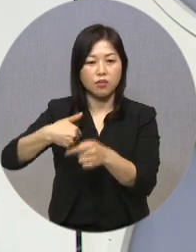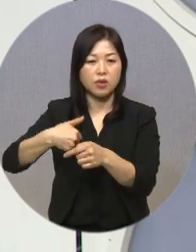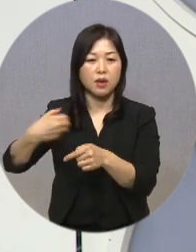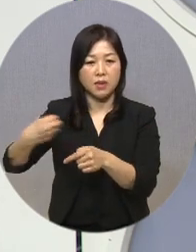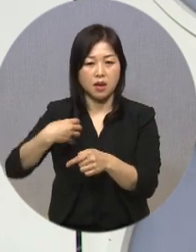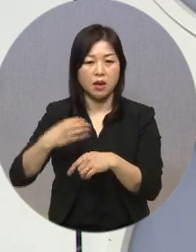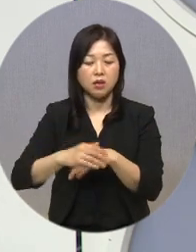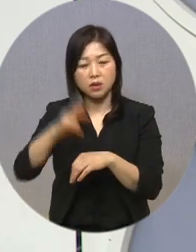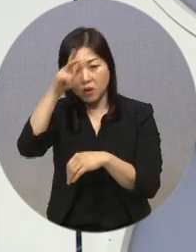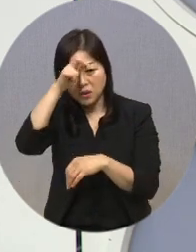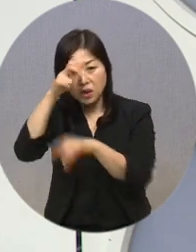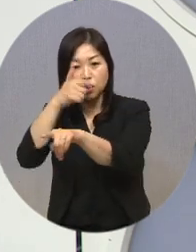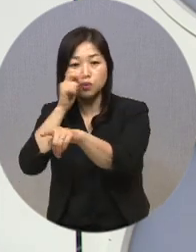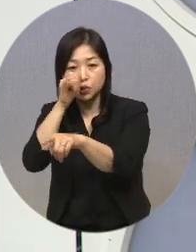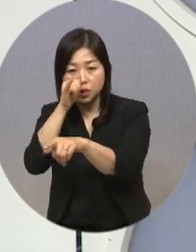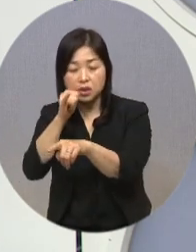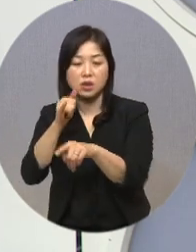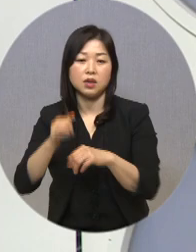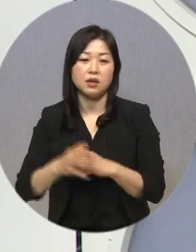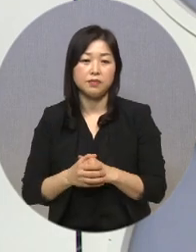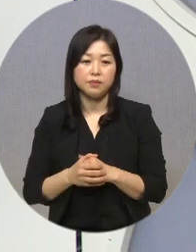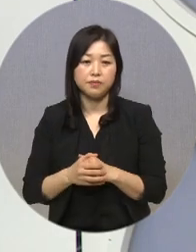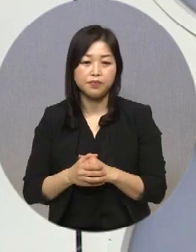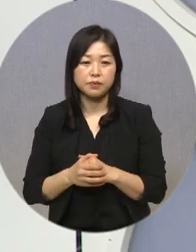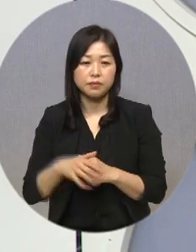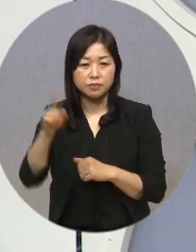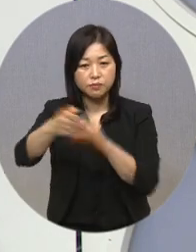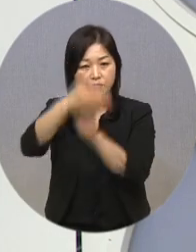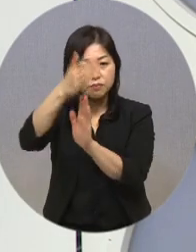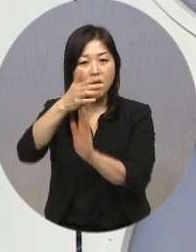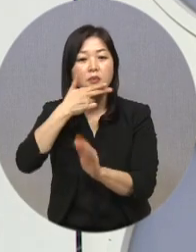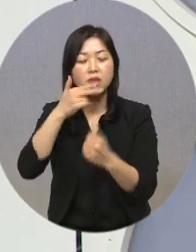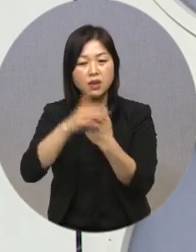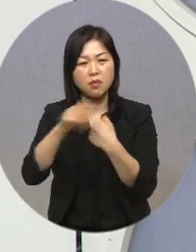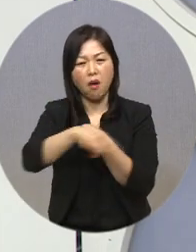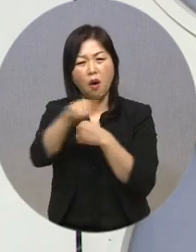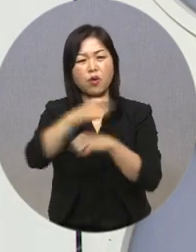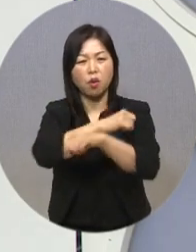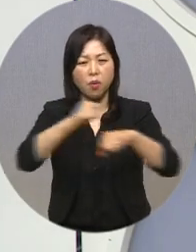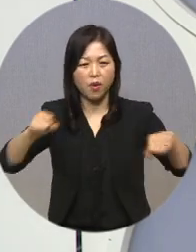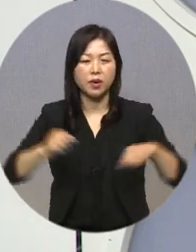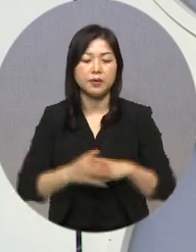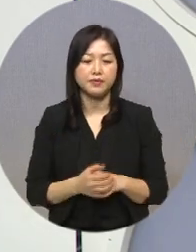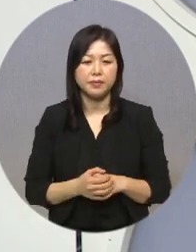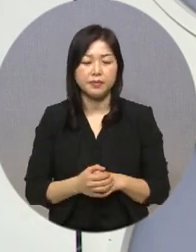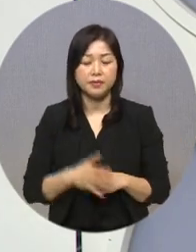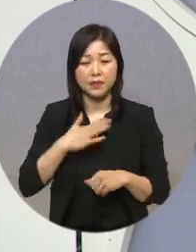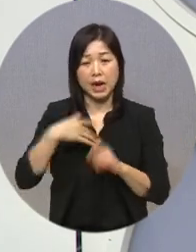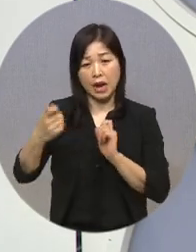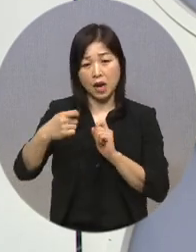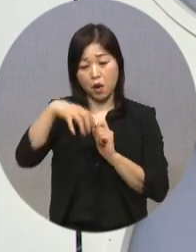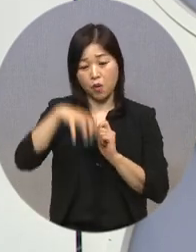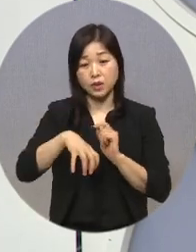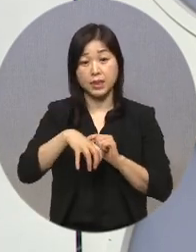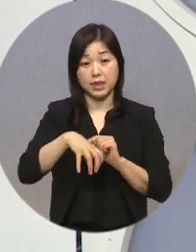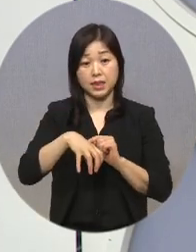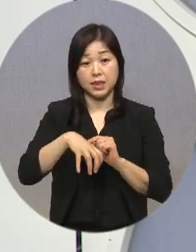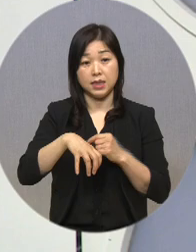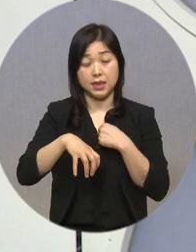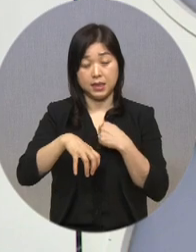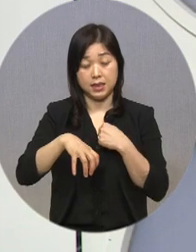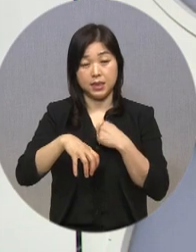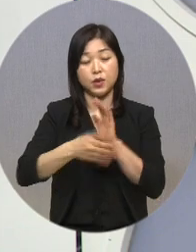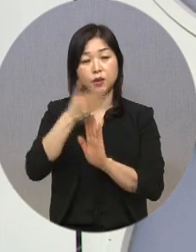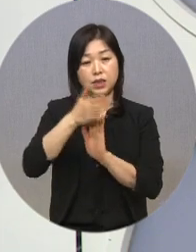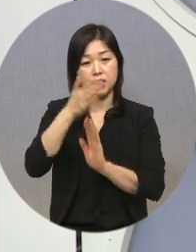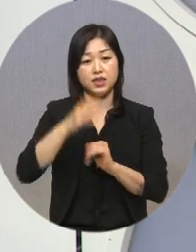뭐 거기 도시가 없으니까 거긴 다 크니까 아마 제일 가까운 겨울 도시가 두 번째로 가까운 다른